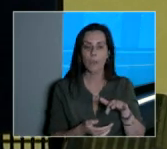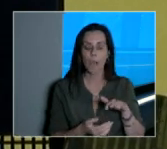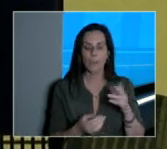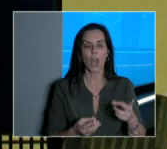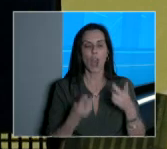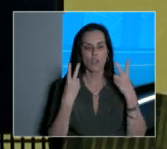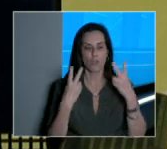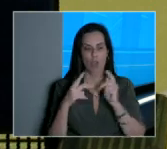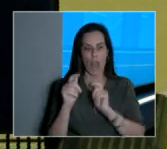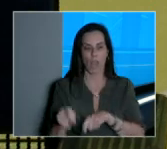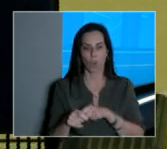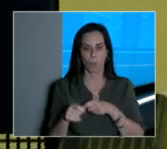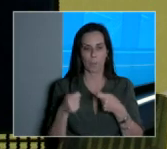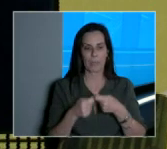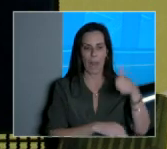של החקלאות.